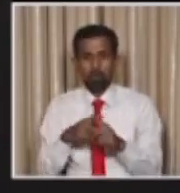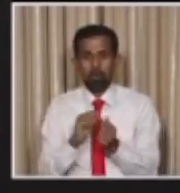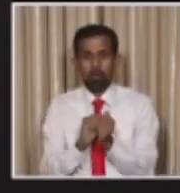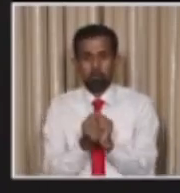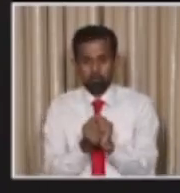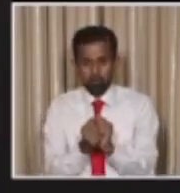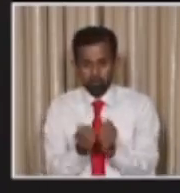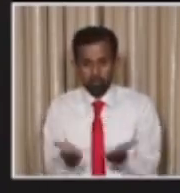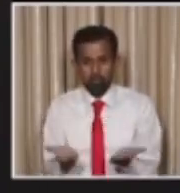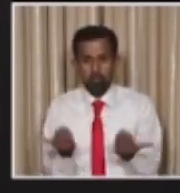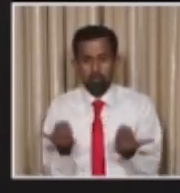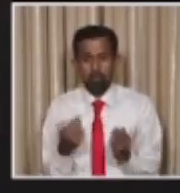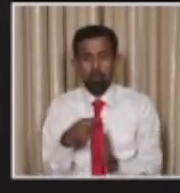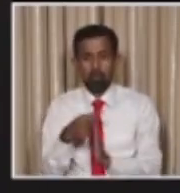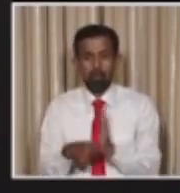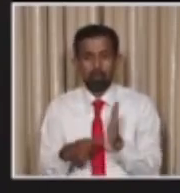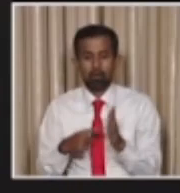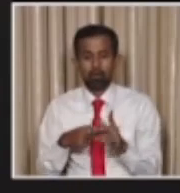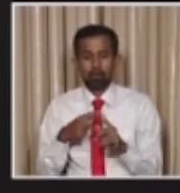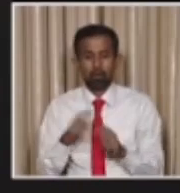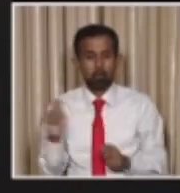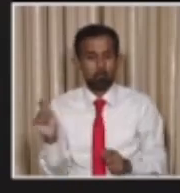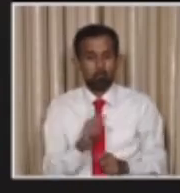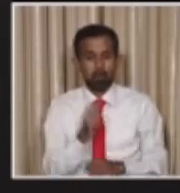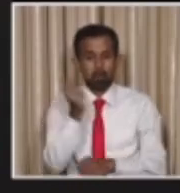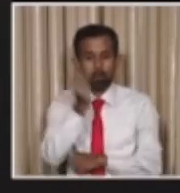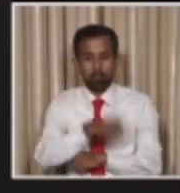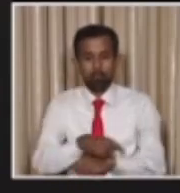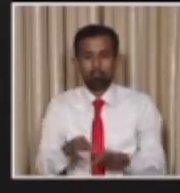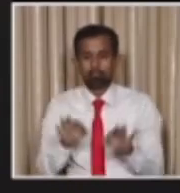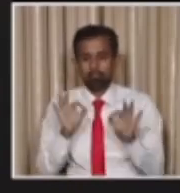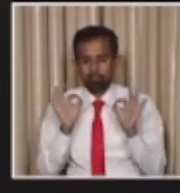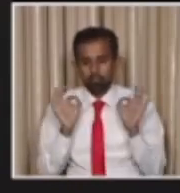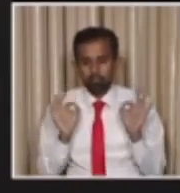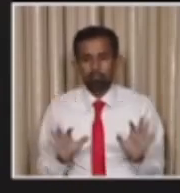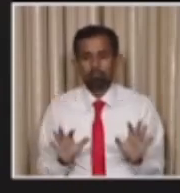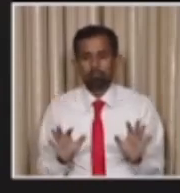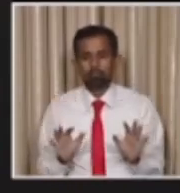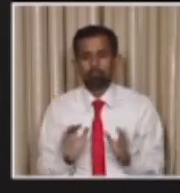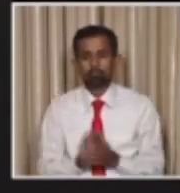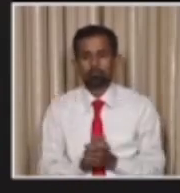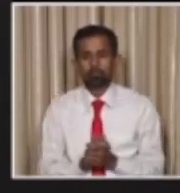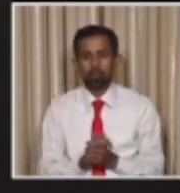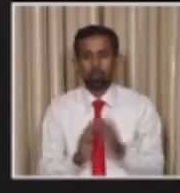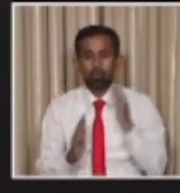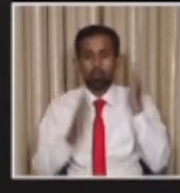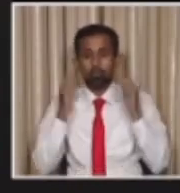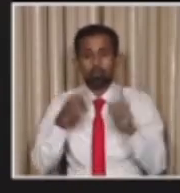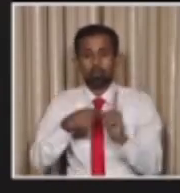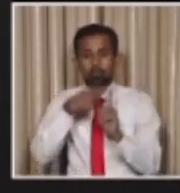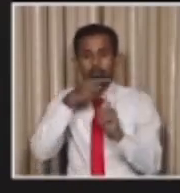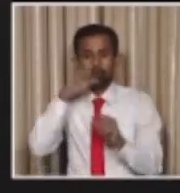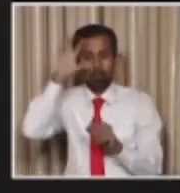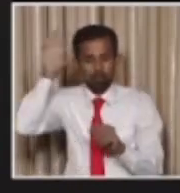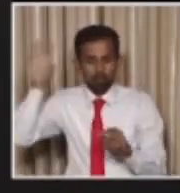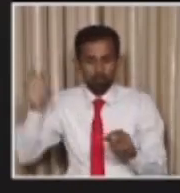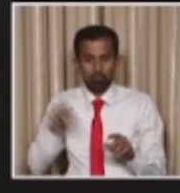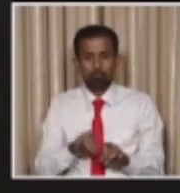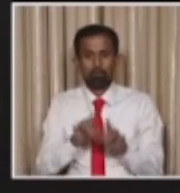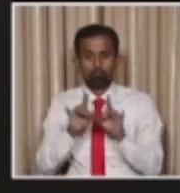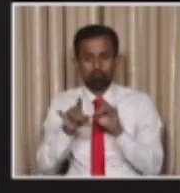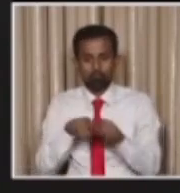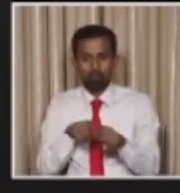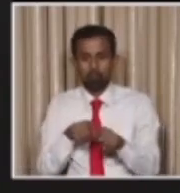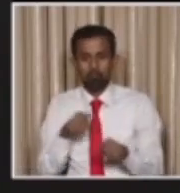කිරීමේදී ක්‍රියාත්මක කරලා රටට බදු අය කරගන්න ක්‍රමය නිසි ආකාරයෙන් අර ලෝකේ දියුණු රටවල් ක්‍රියාත්මක කරනවා වගේ